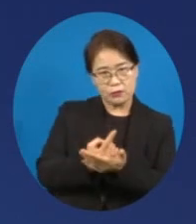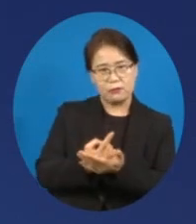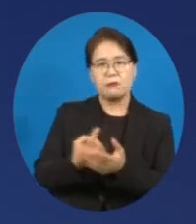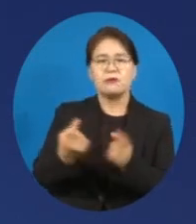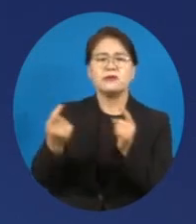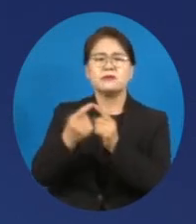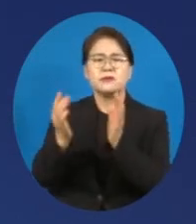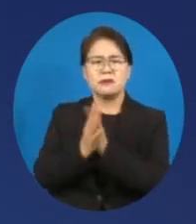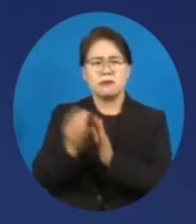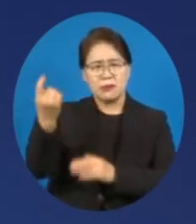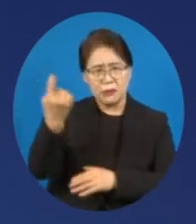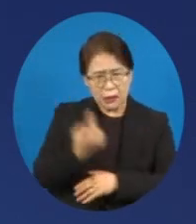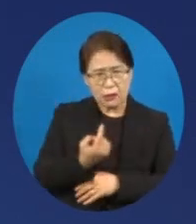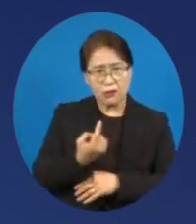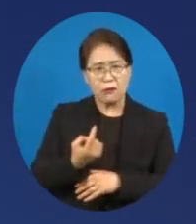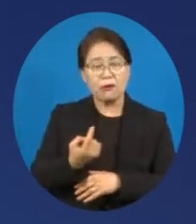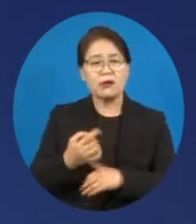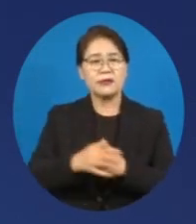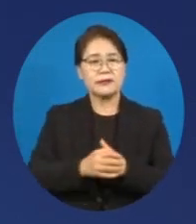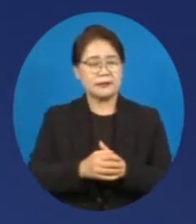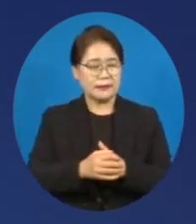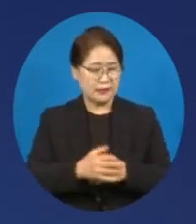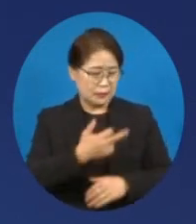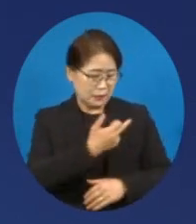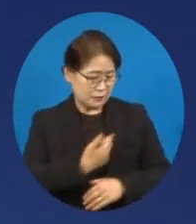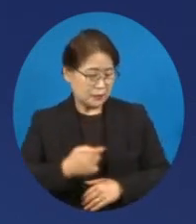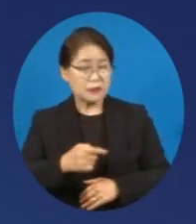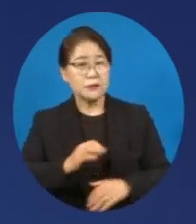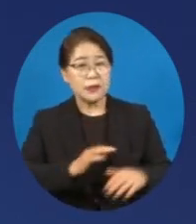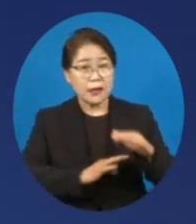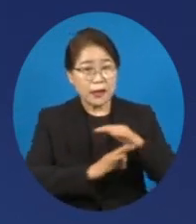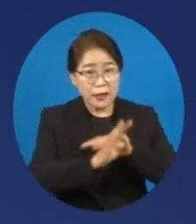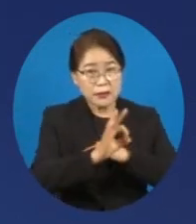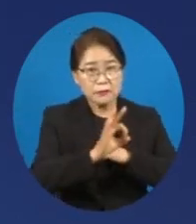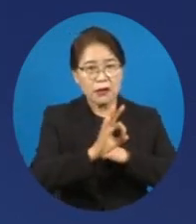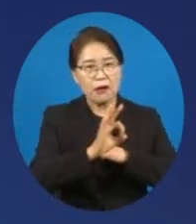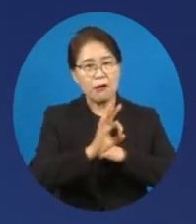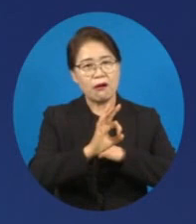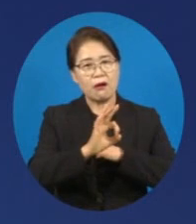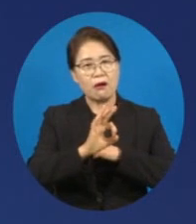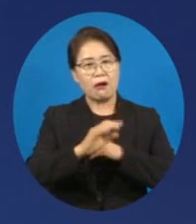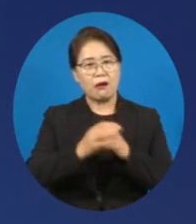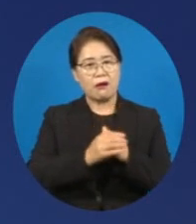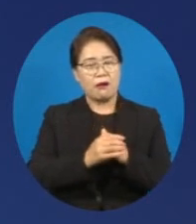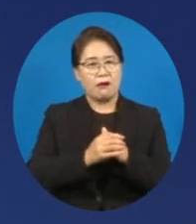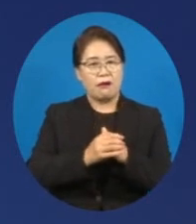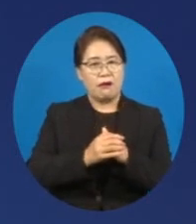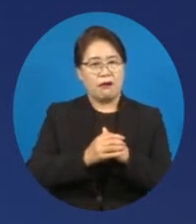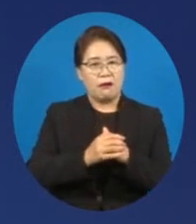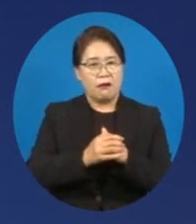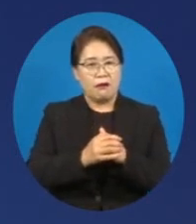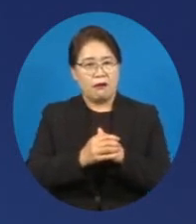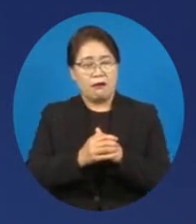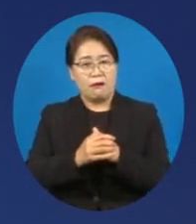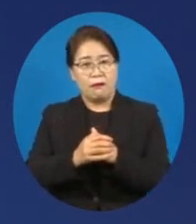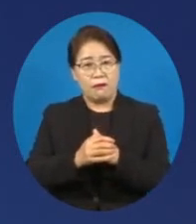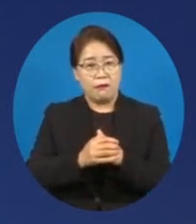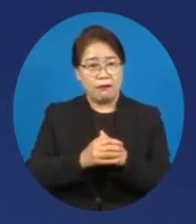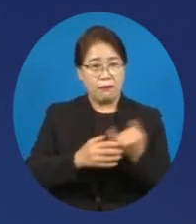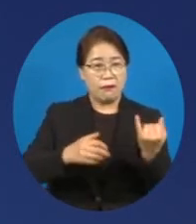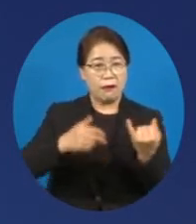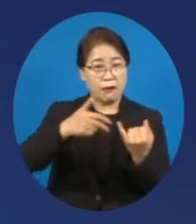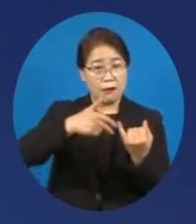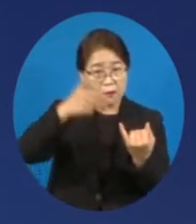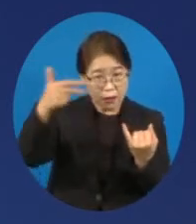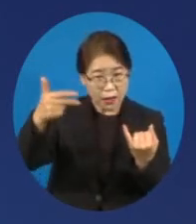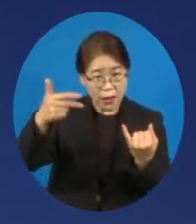직접 찾아오셨어요 그런데 여러분 제자들은 그날 아침에 막달라 마리아를 통해서 예수님의 부활의